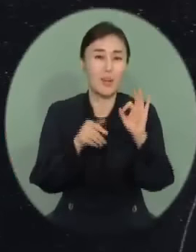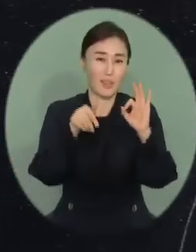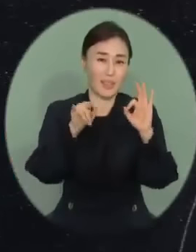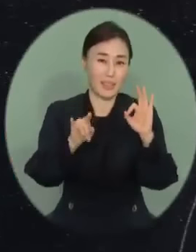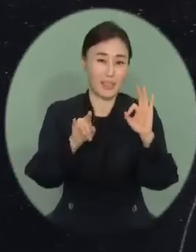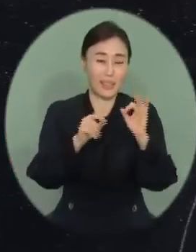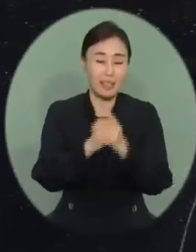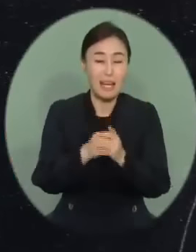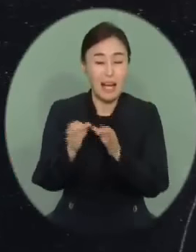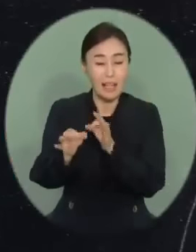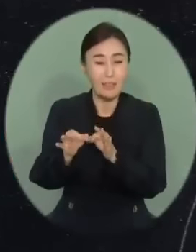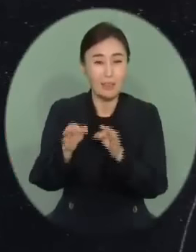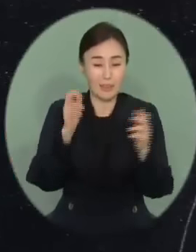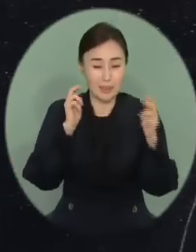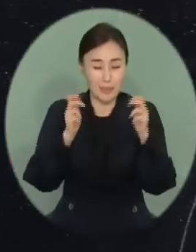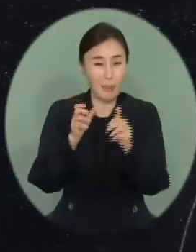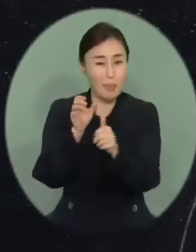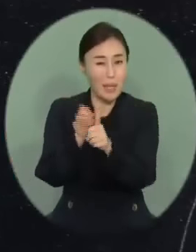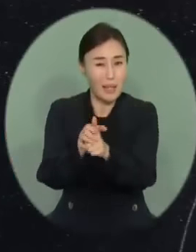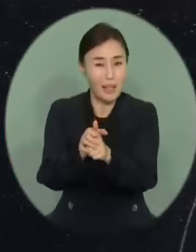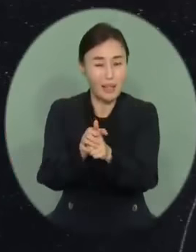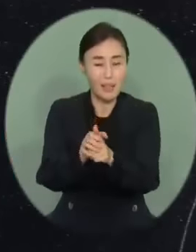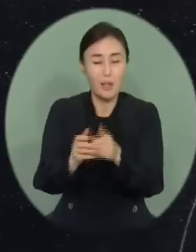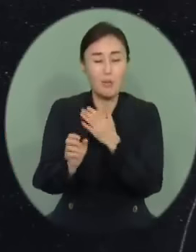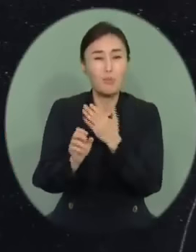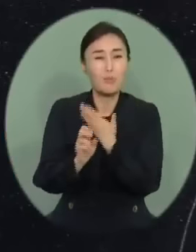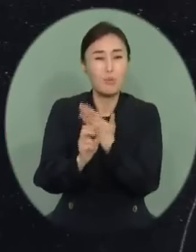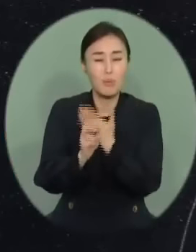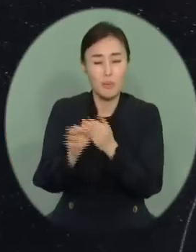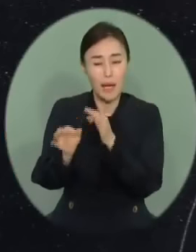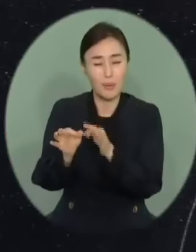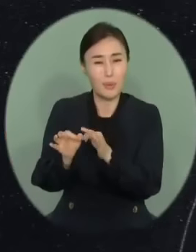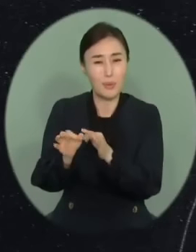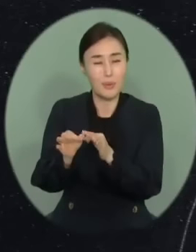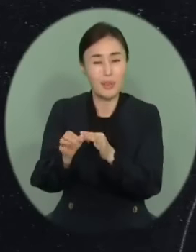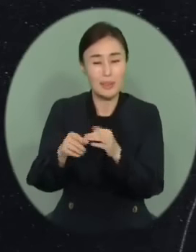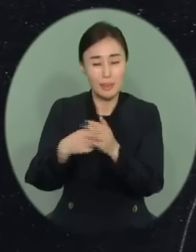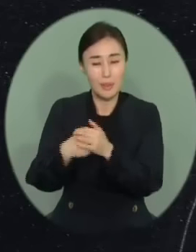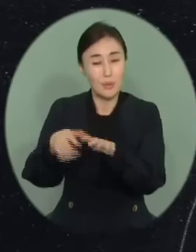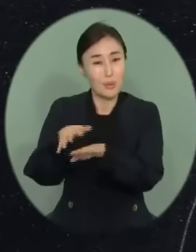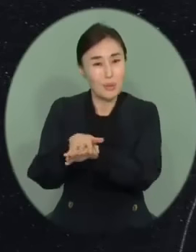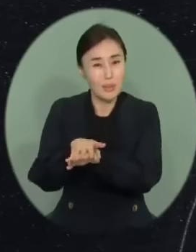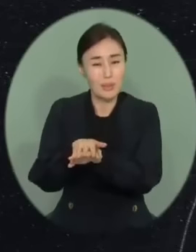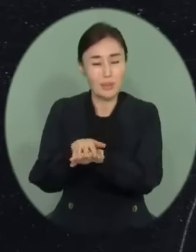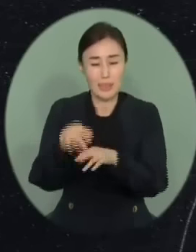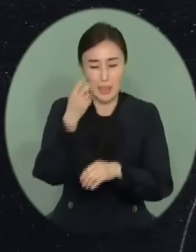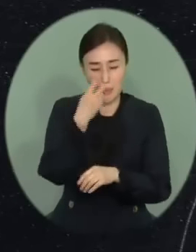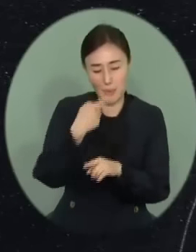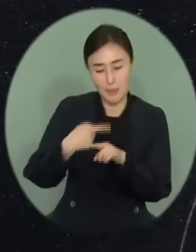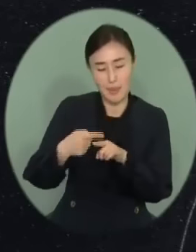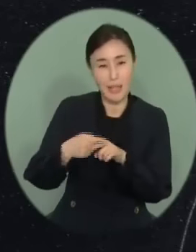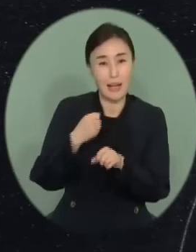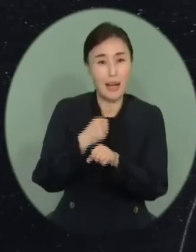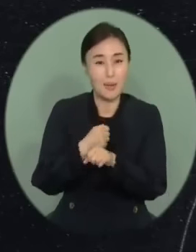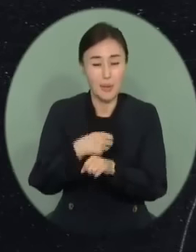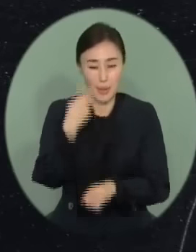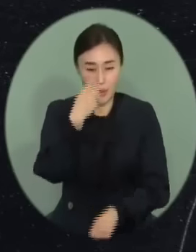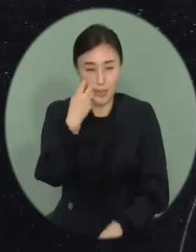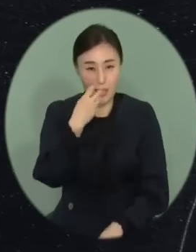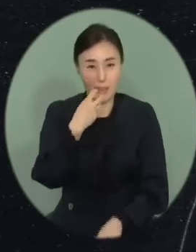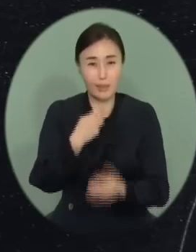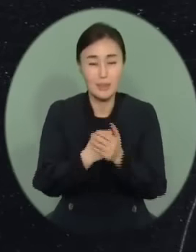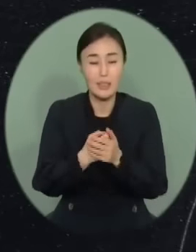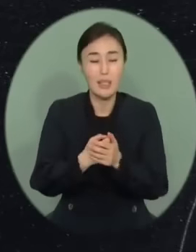하청업체에게 책임을 떠미는 구조를 만드는 불법 하도급을 감리가 감독하게 하고 건설현장 점검 권한을